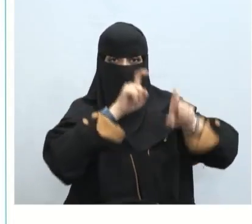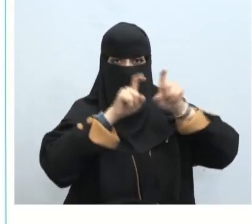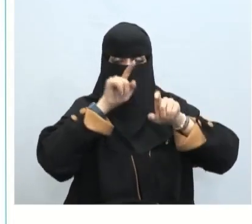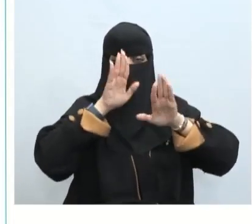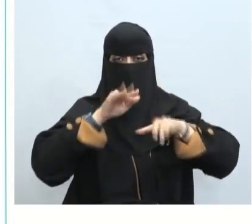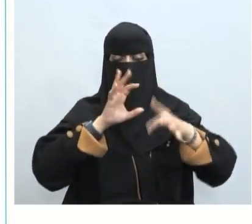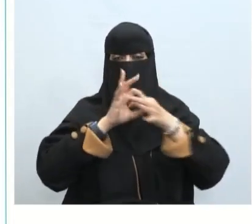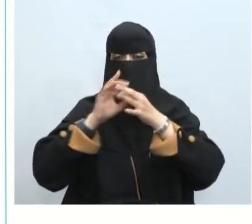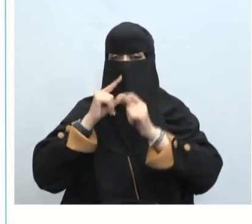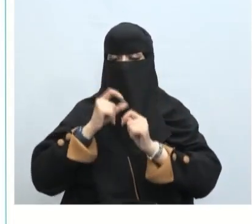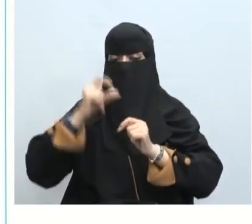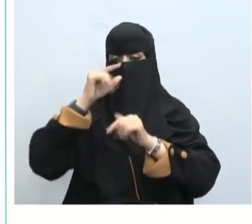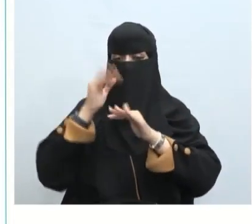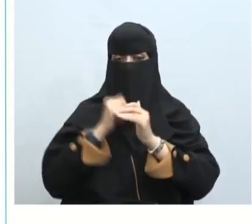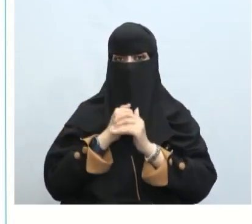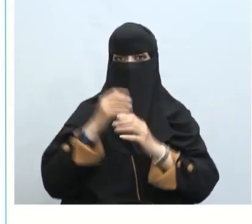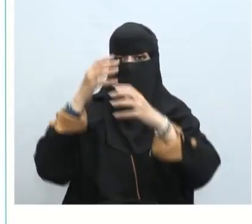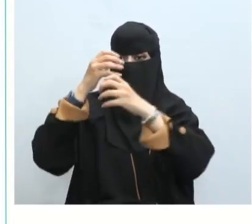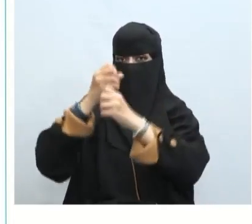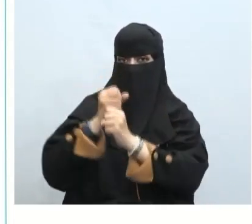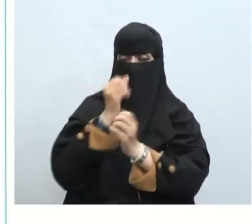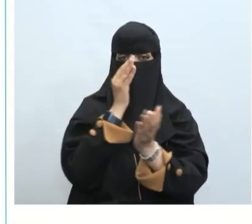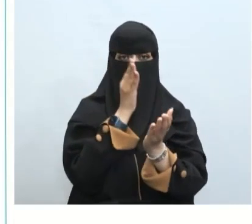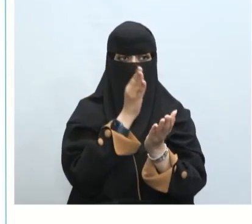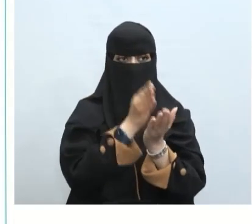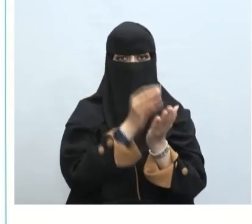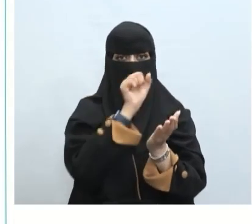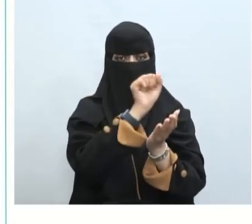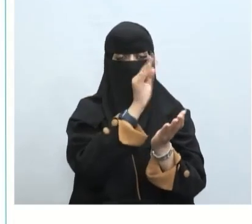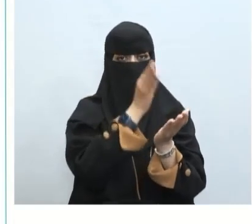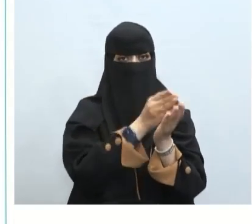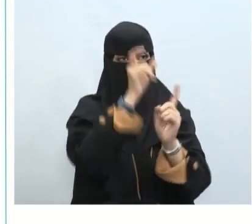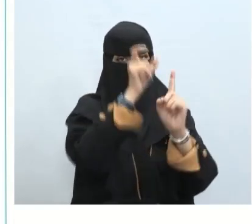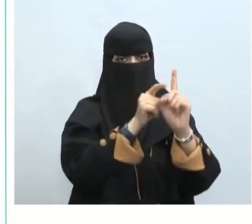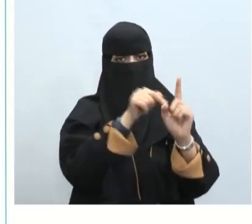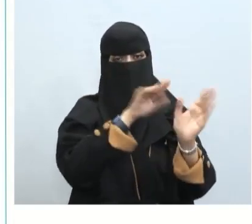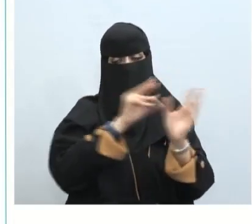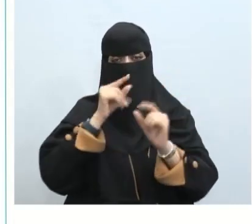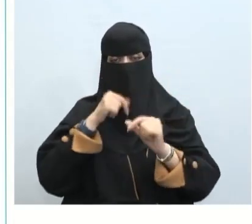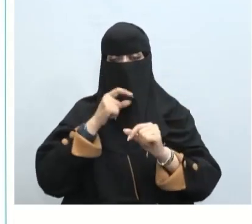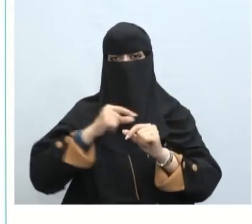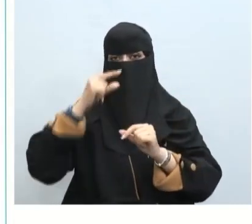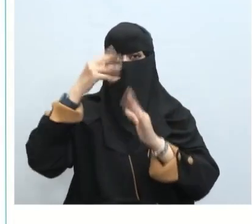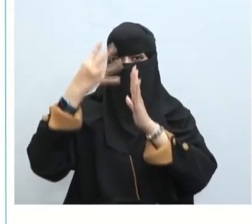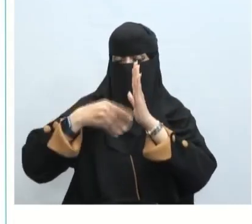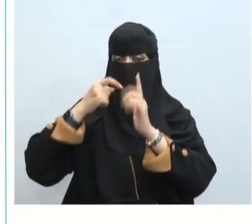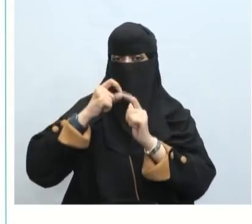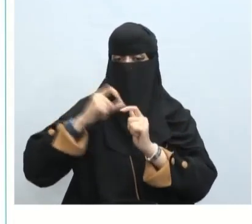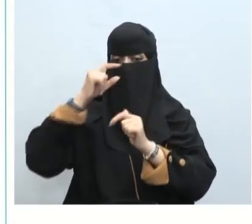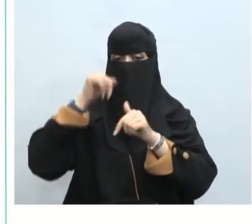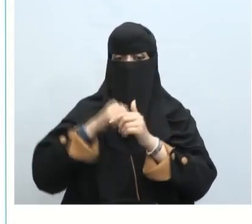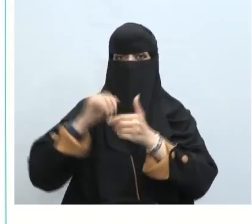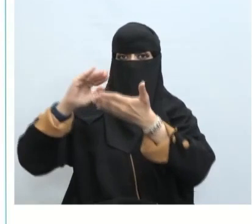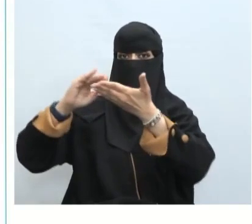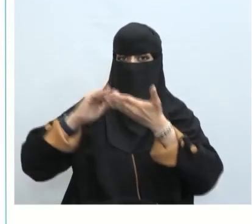الاسلاميه حمايه حقوق الانسان وفق الشريعه الاسلاميه مساعده المواطن